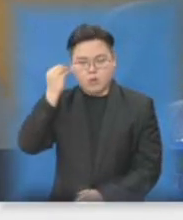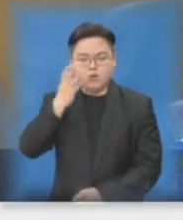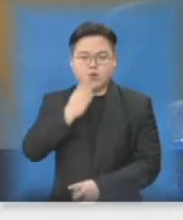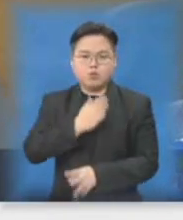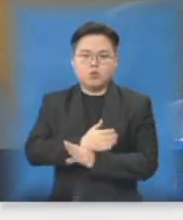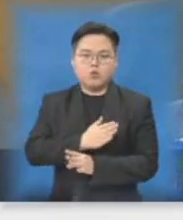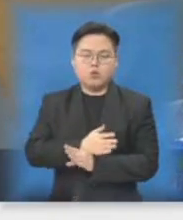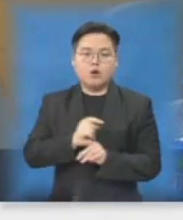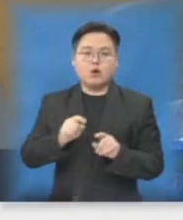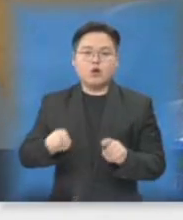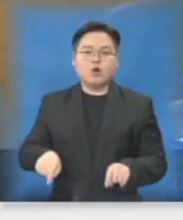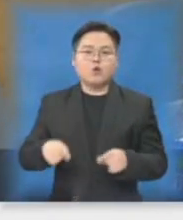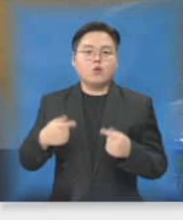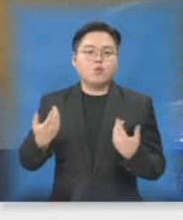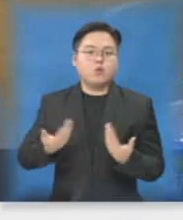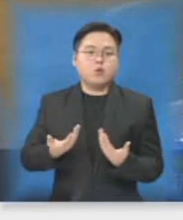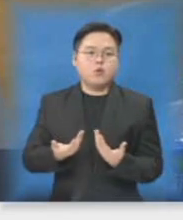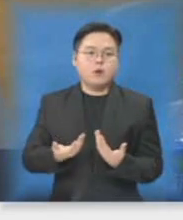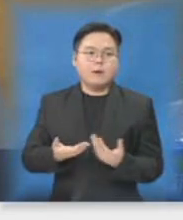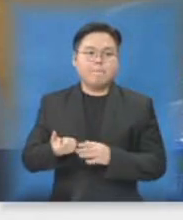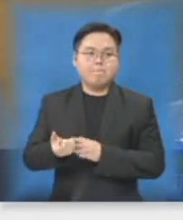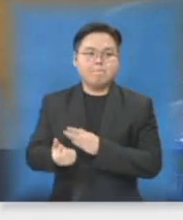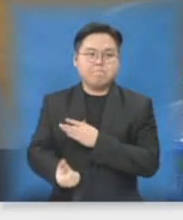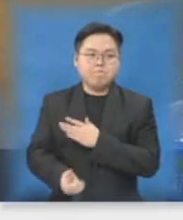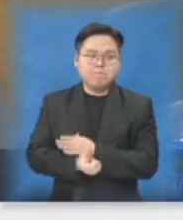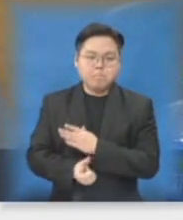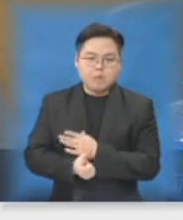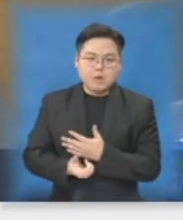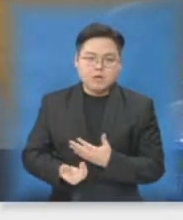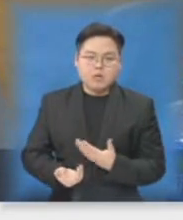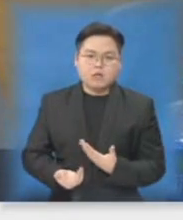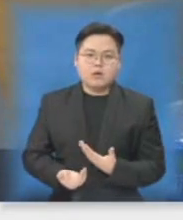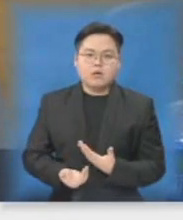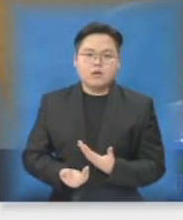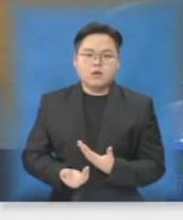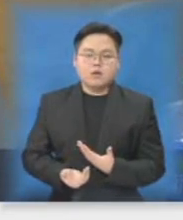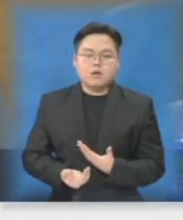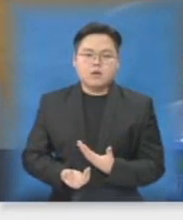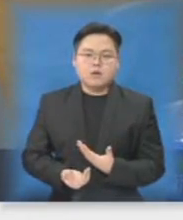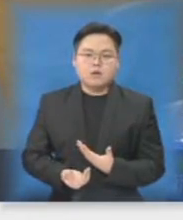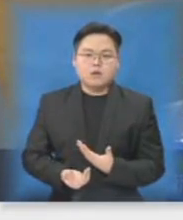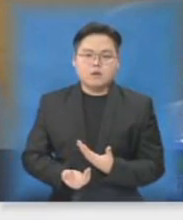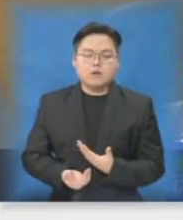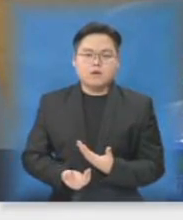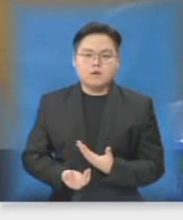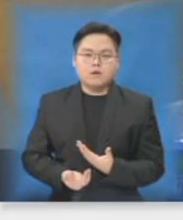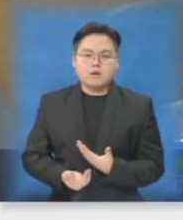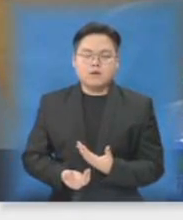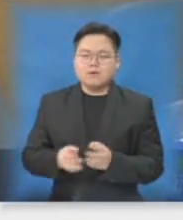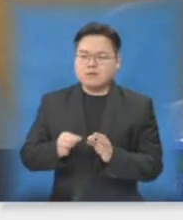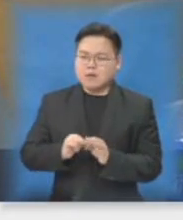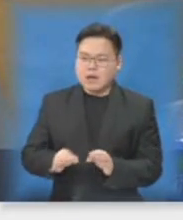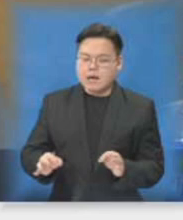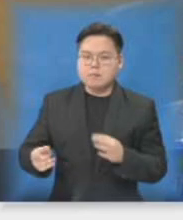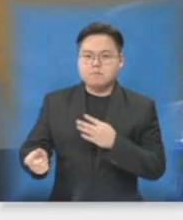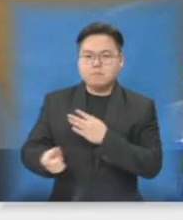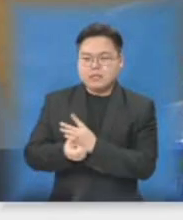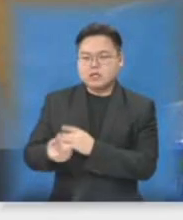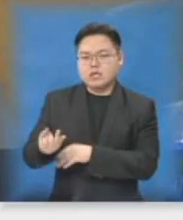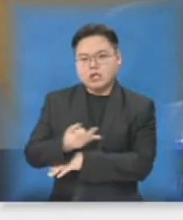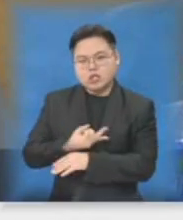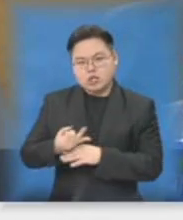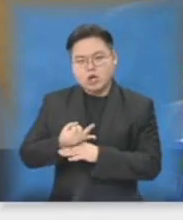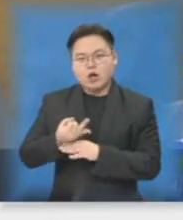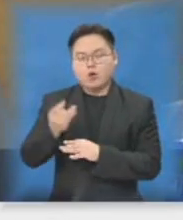Энэ бол нөгөө талаас мэрэгжлийн одоо бас ингээд нэлээд өндөр одоо механик инженерүүд хүртэл одоо ийм